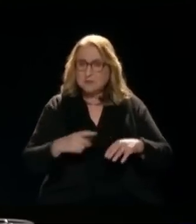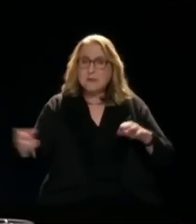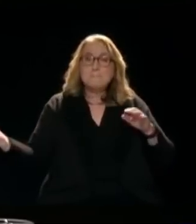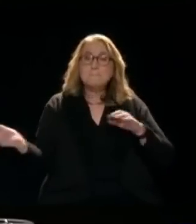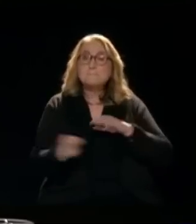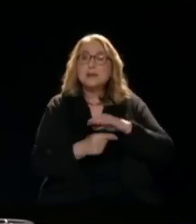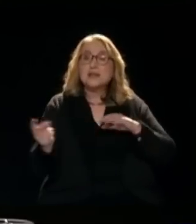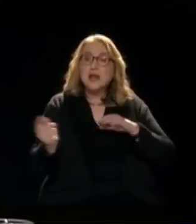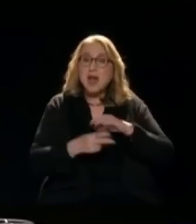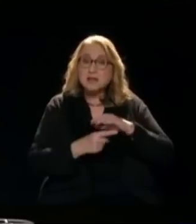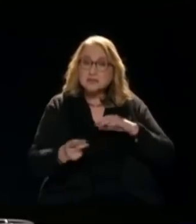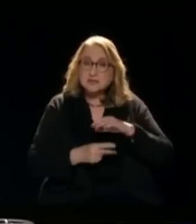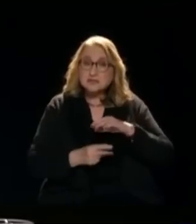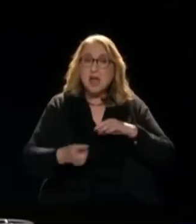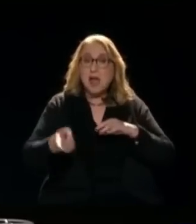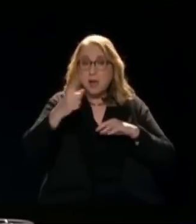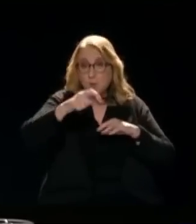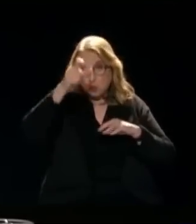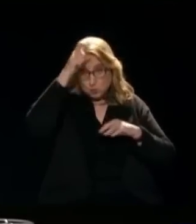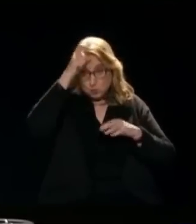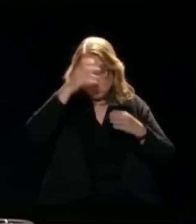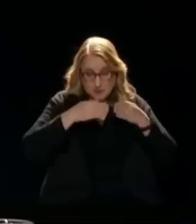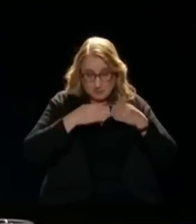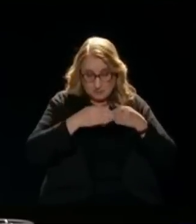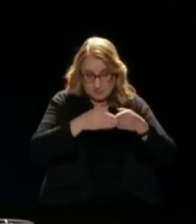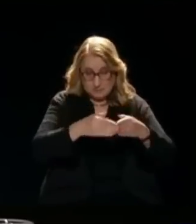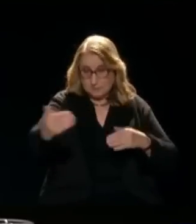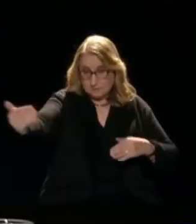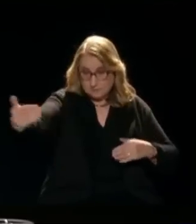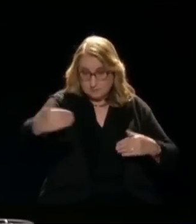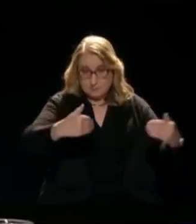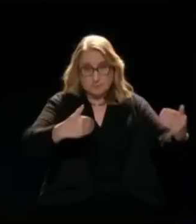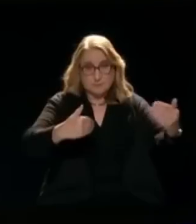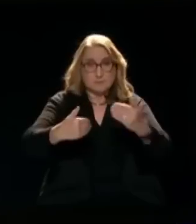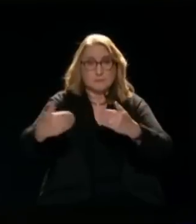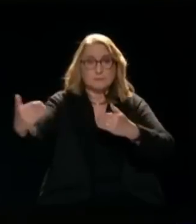μεταναστών και προσφύγων από τουρκικά πλοιάρια στις ακτές της Εβίας.